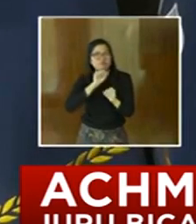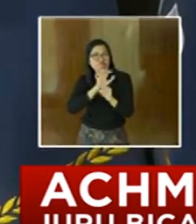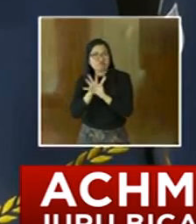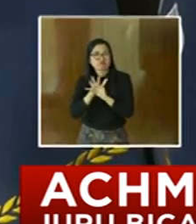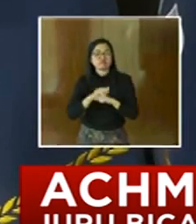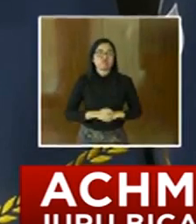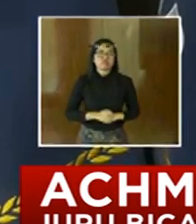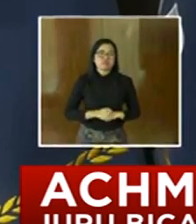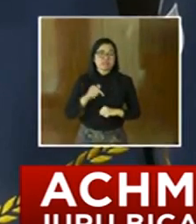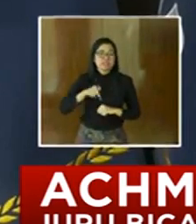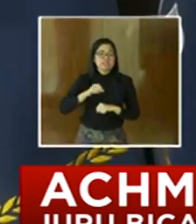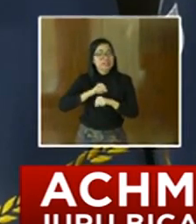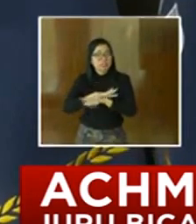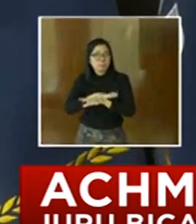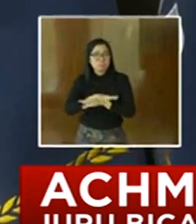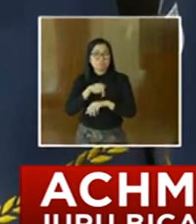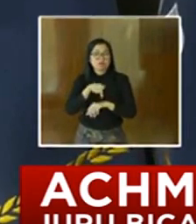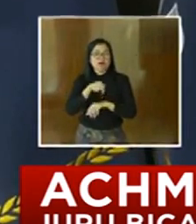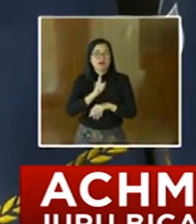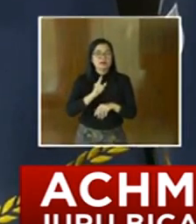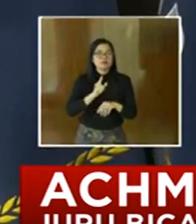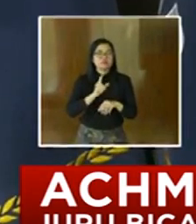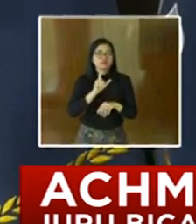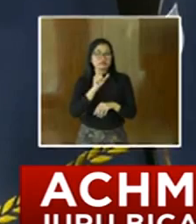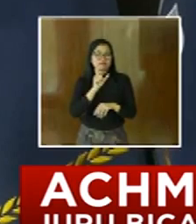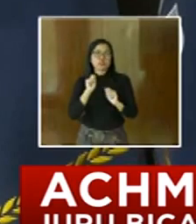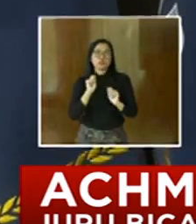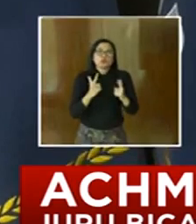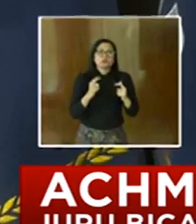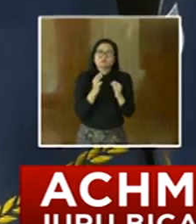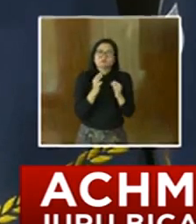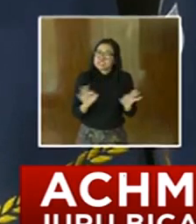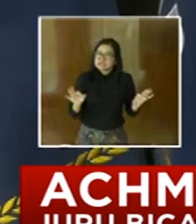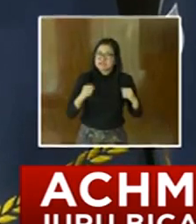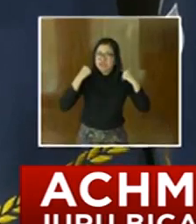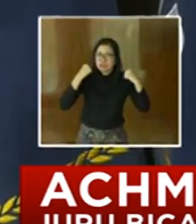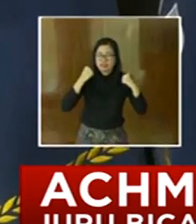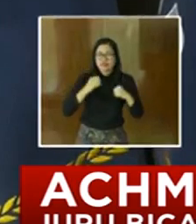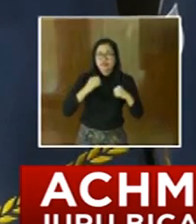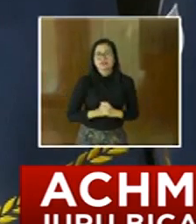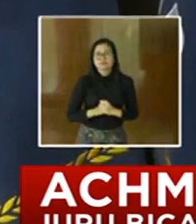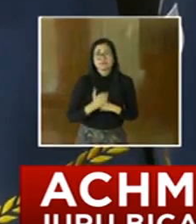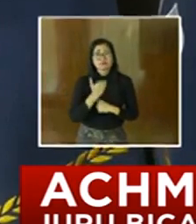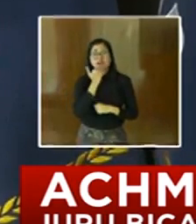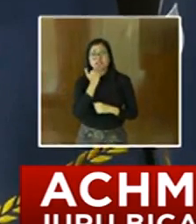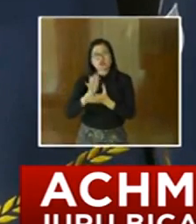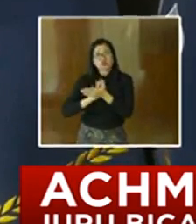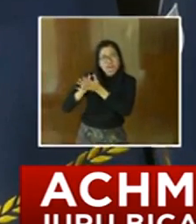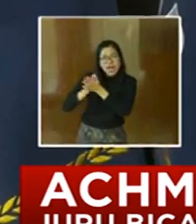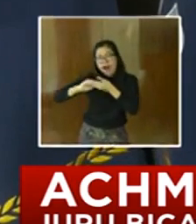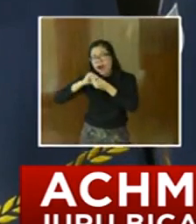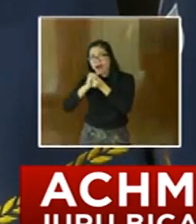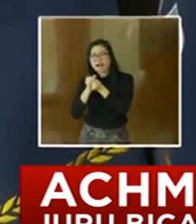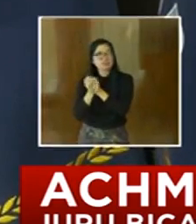menerapkan dengan sepenuhnya pola hidup bersih sehat biasakan cuci tangan